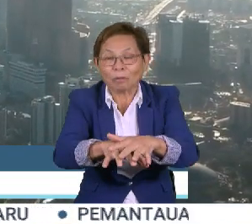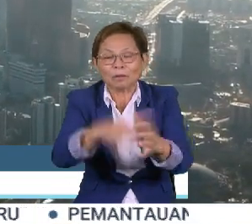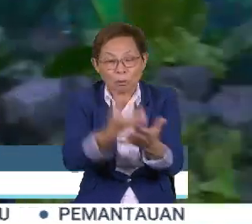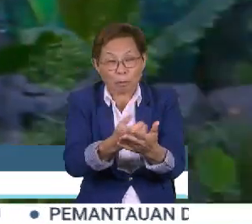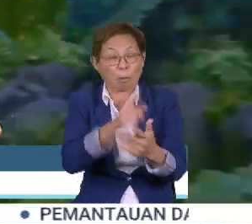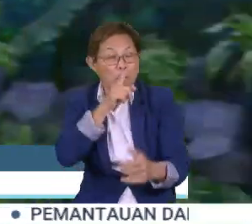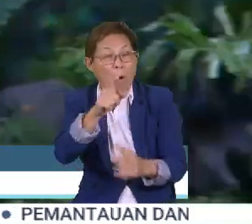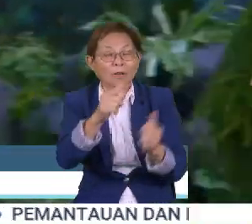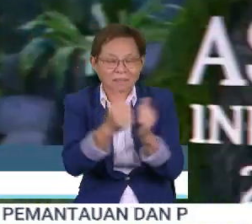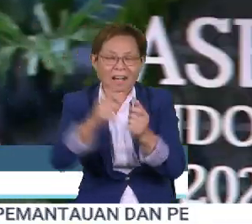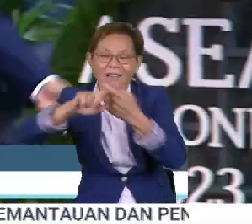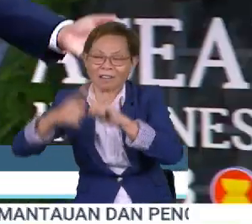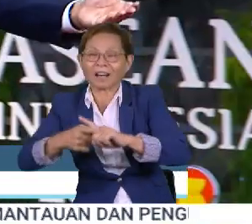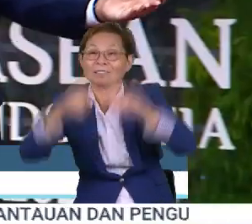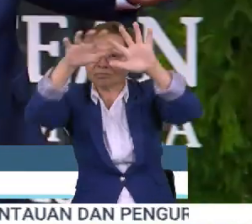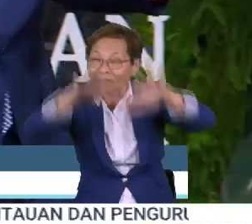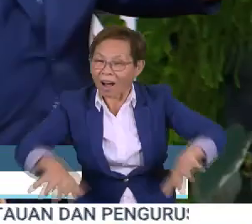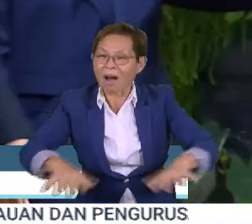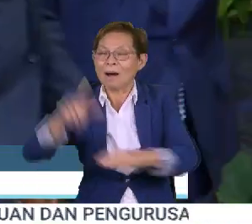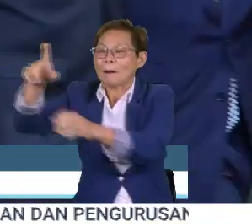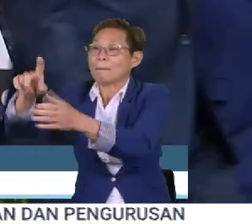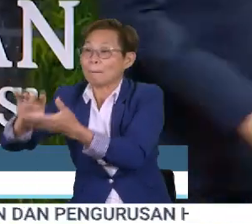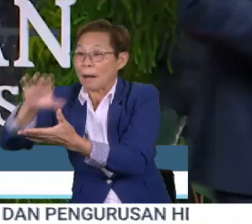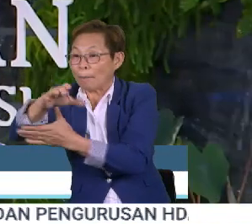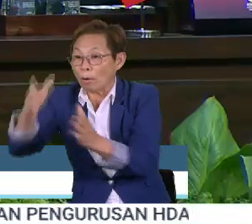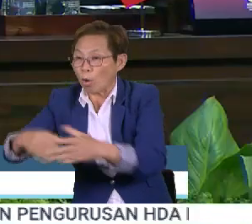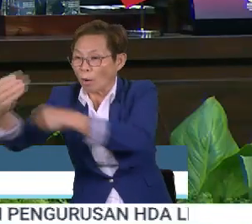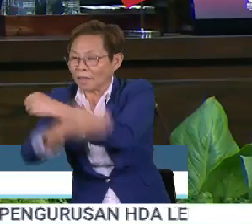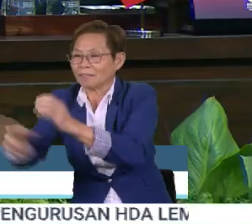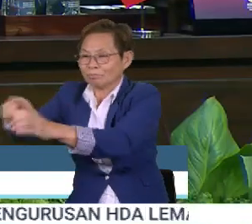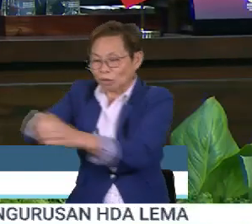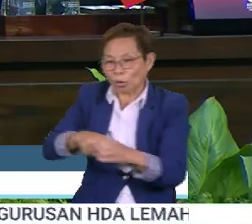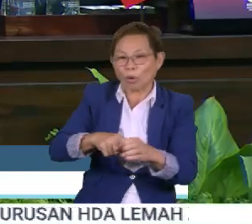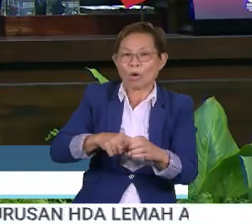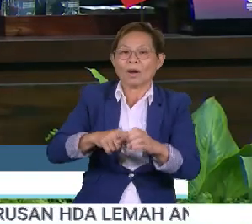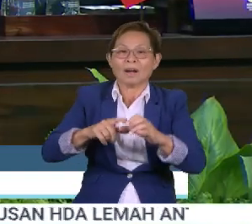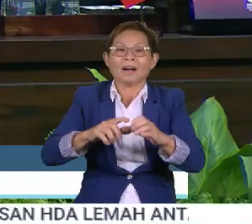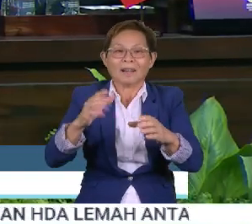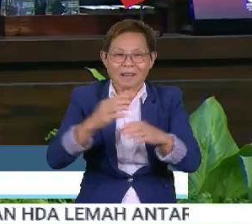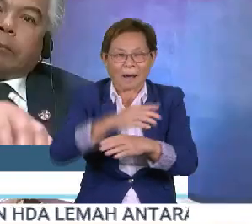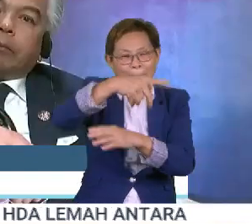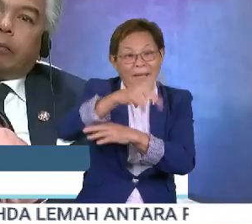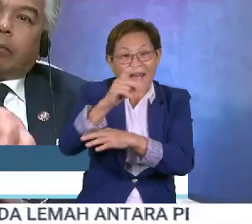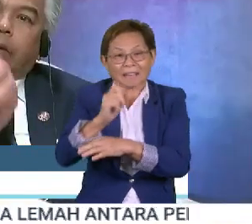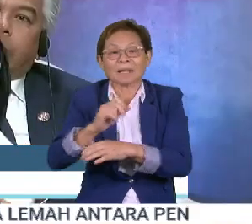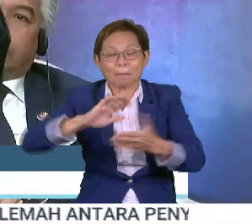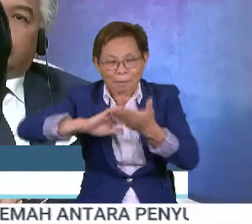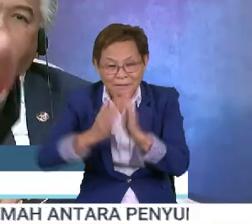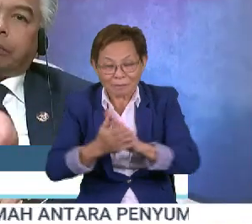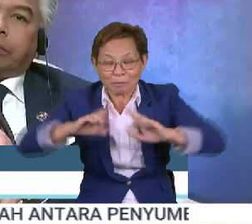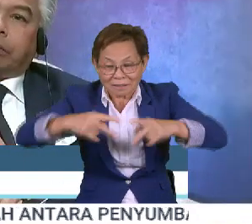rekan-rekan serantau menarik Pelabuhan luar mengantar bangsa kain industri mikro kecil dan sederhana